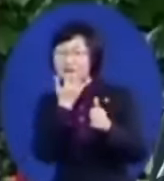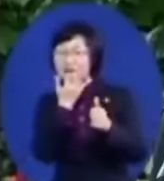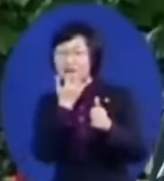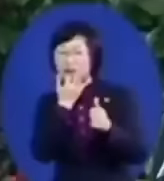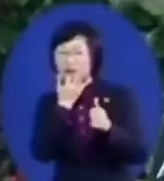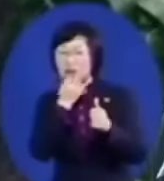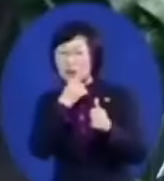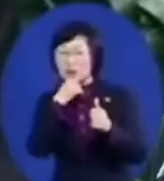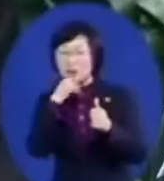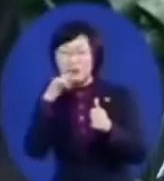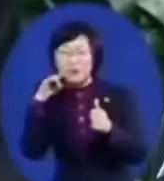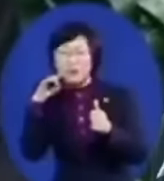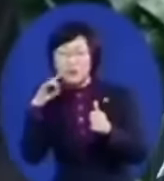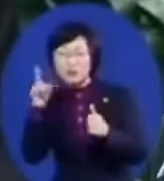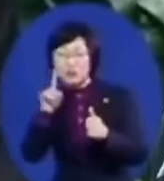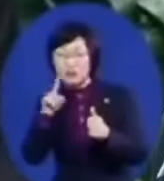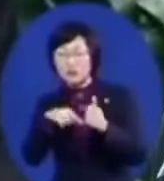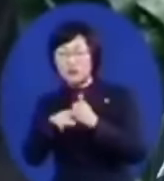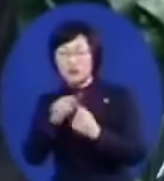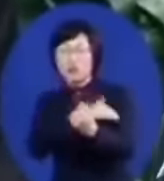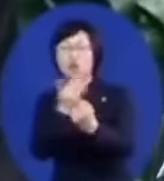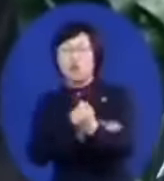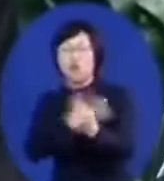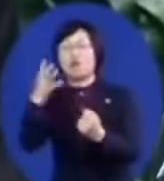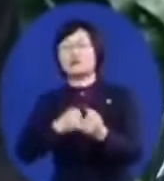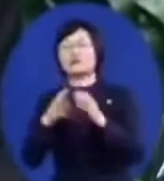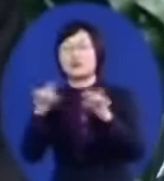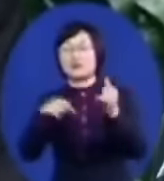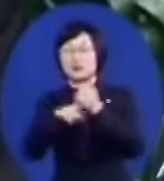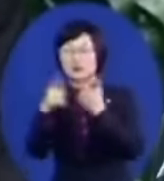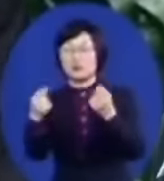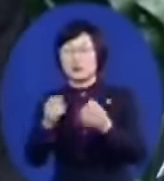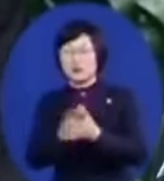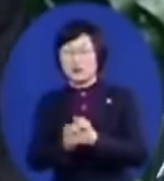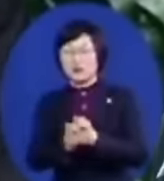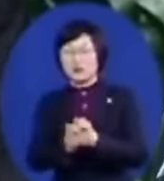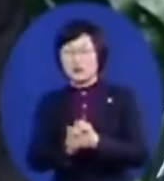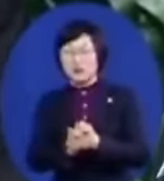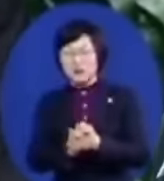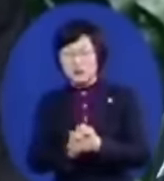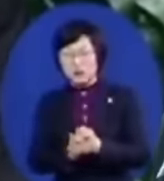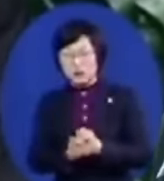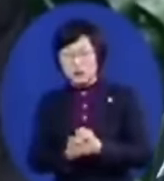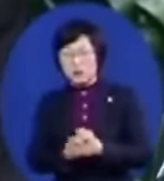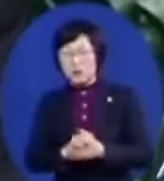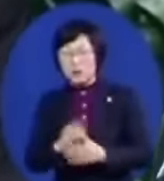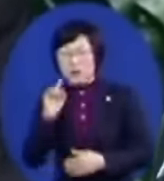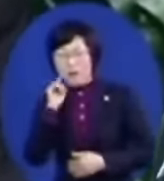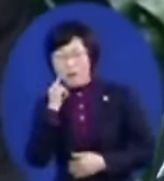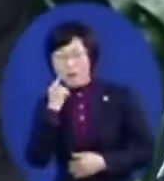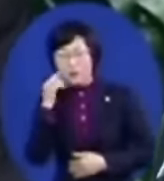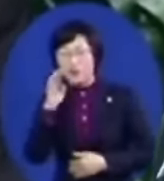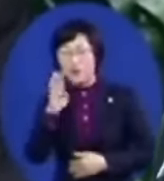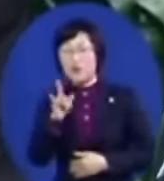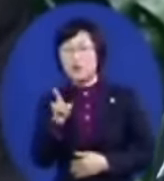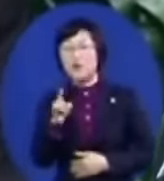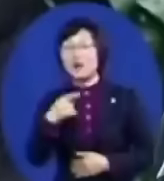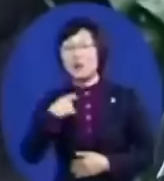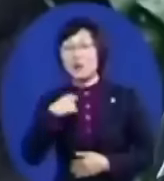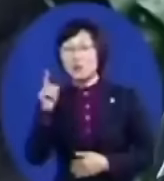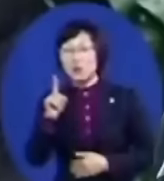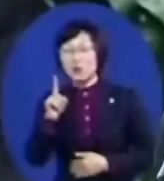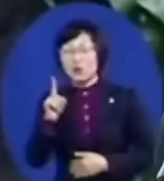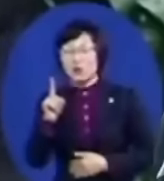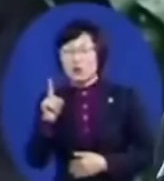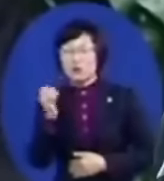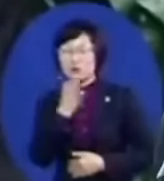옷은 권력을 가진 사람만 입는 옷입니다. 고운 베옷은 부자만 입는 옷입니다. 권력도